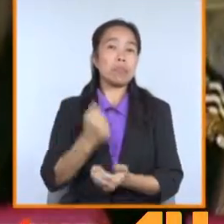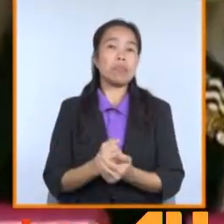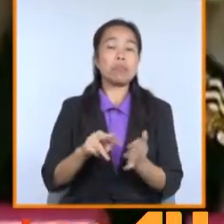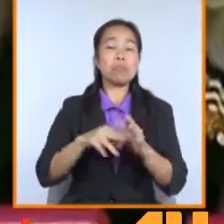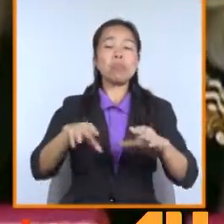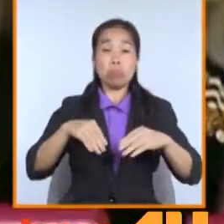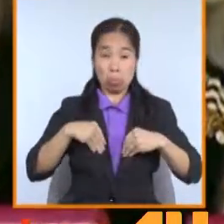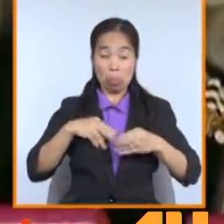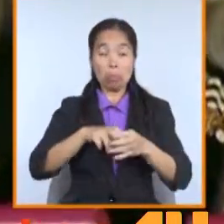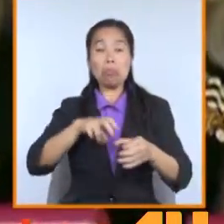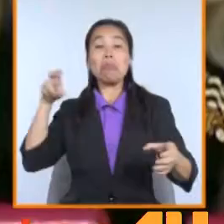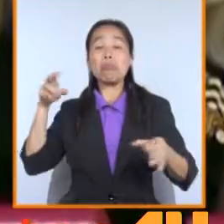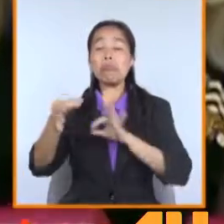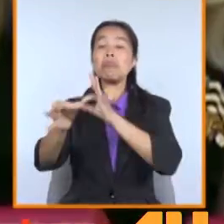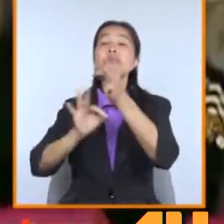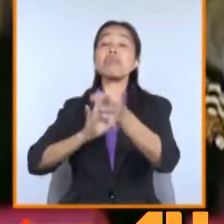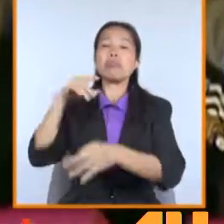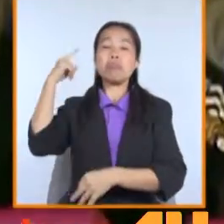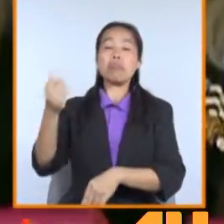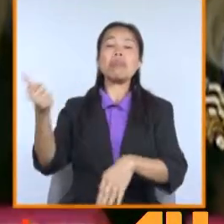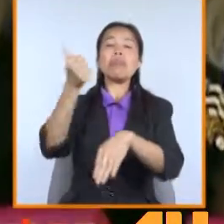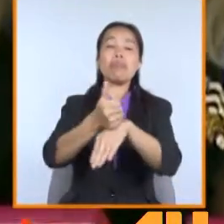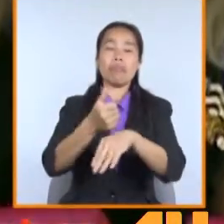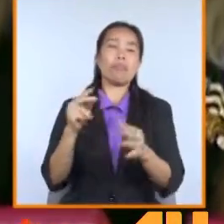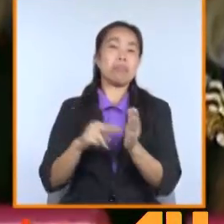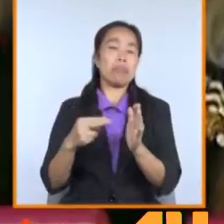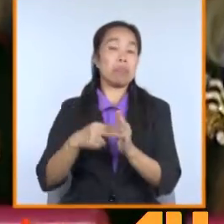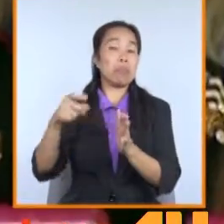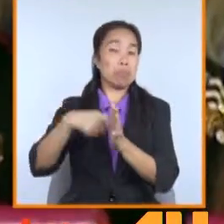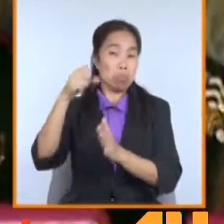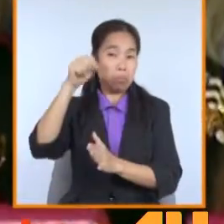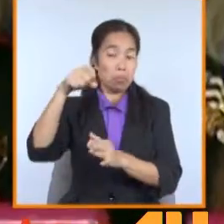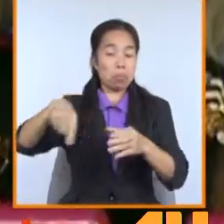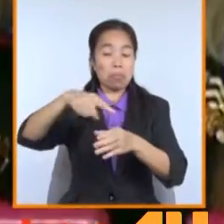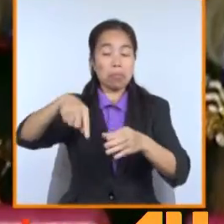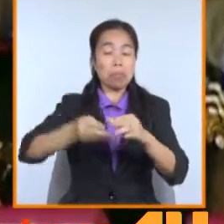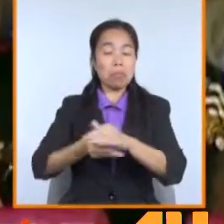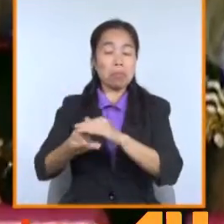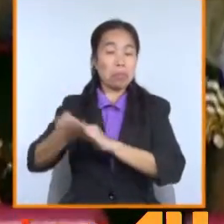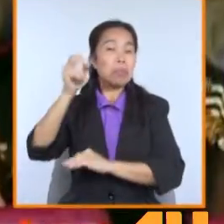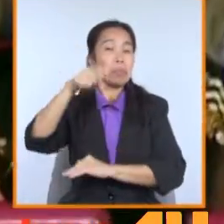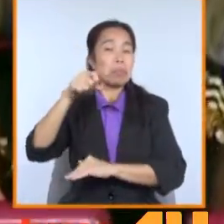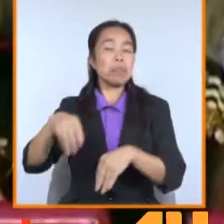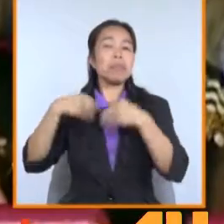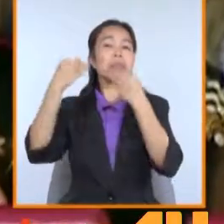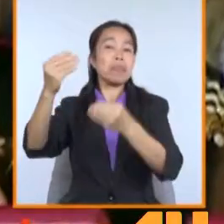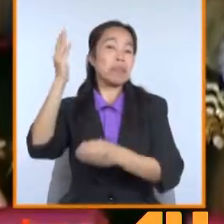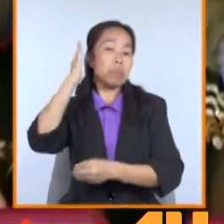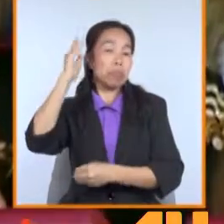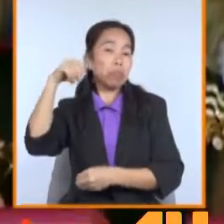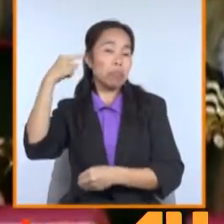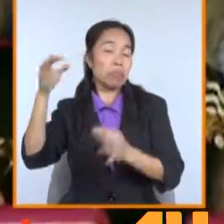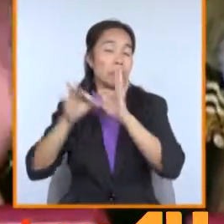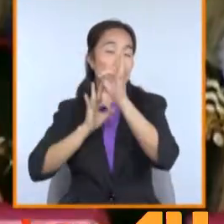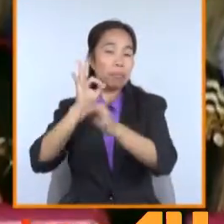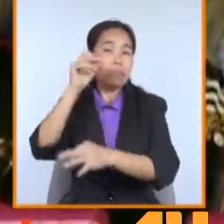อมถอนตัวไปอย่างง่ายดายนั้นสนับสนุนเหตุอื้อเฉาในการวิ่งเต้นภายในพรรคเพื่อให้นางคลินตันคว้าชัยให้ได้ทำให้เขาก